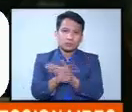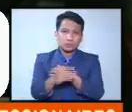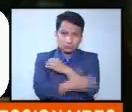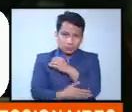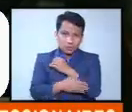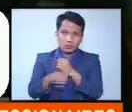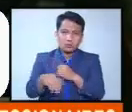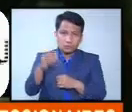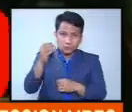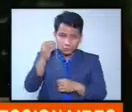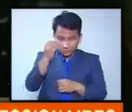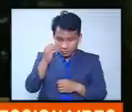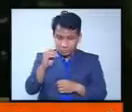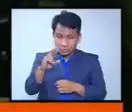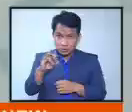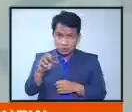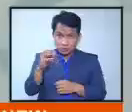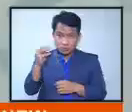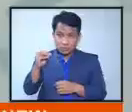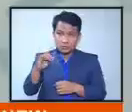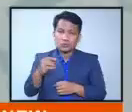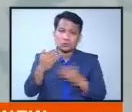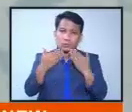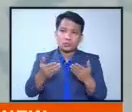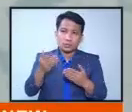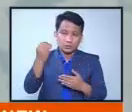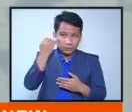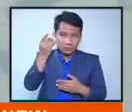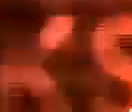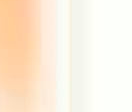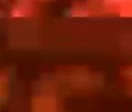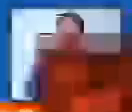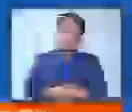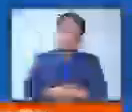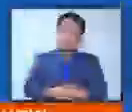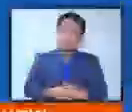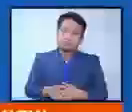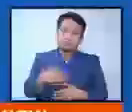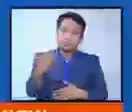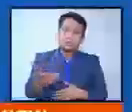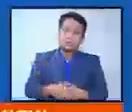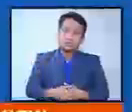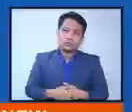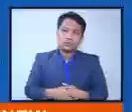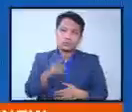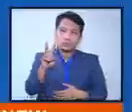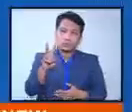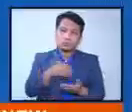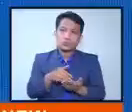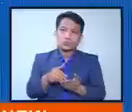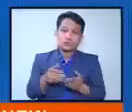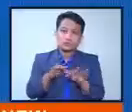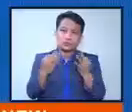ng Oriental Mindoro. Lucci, Ed. Maraming salamat, Jenny Dawn. Nasa higit 2 milyong